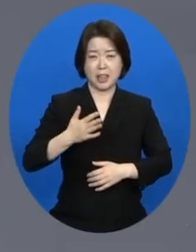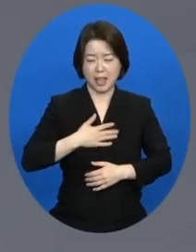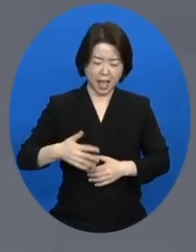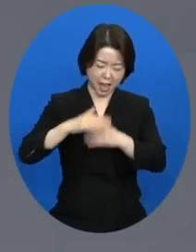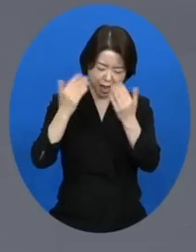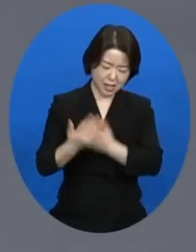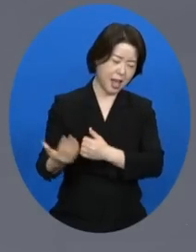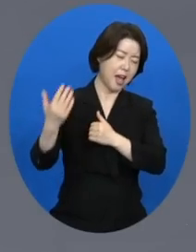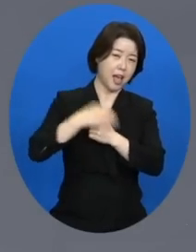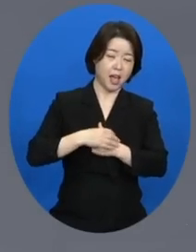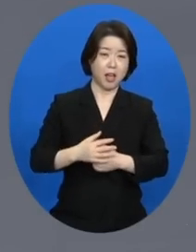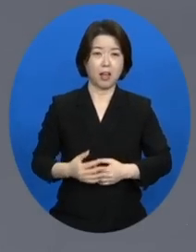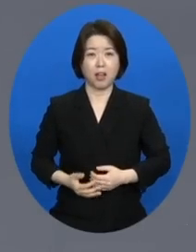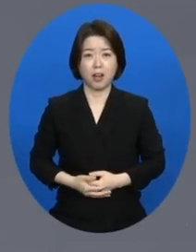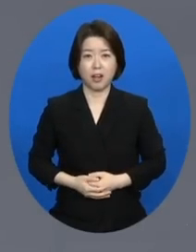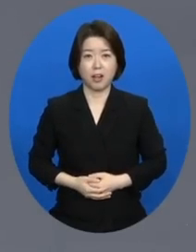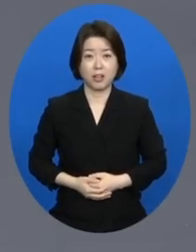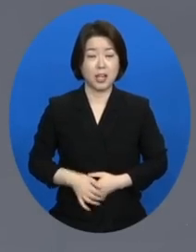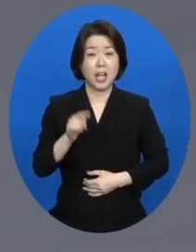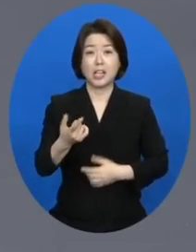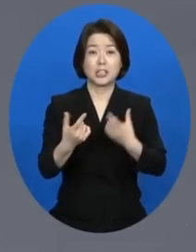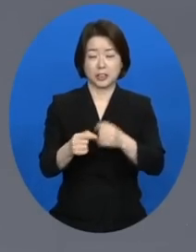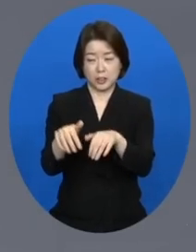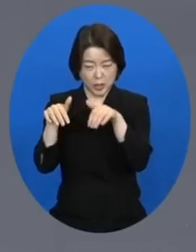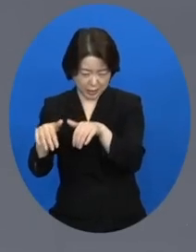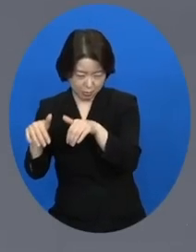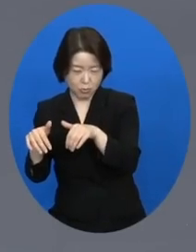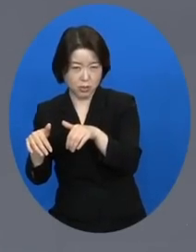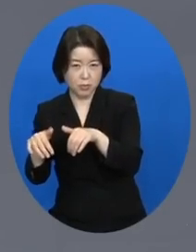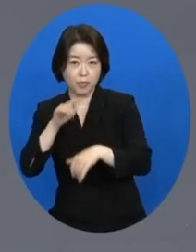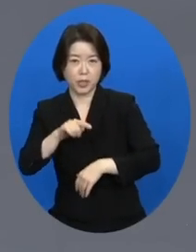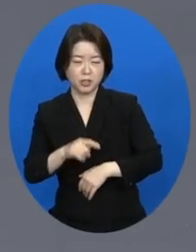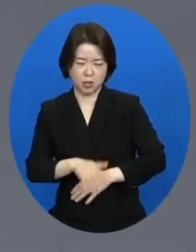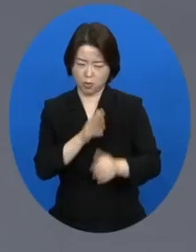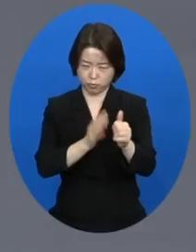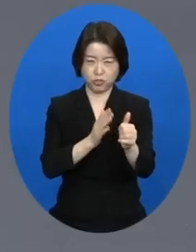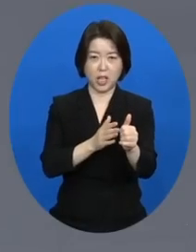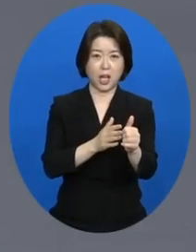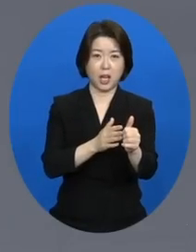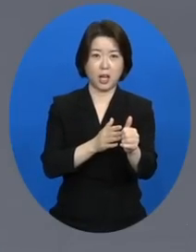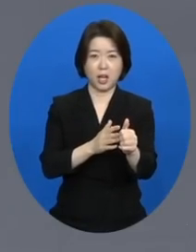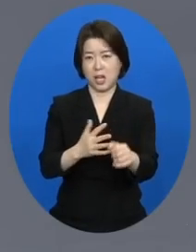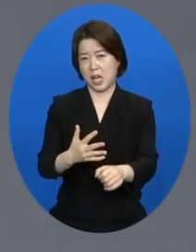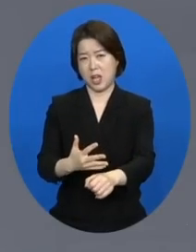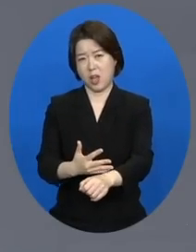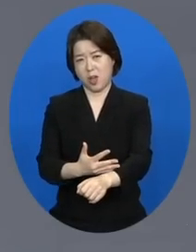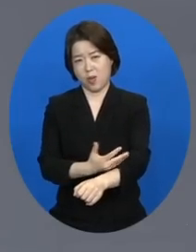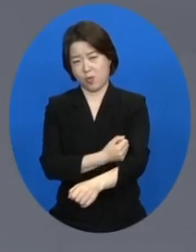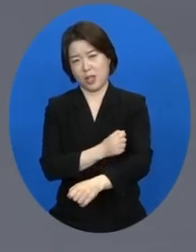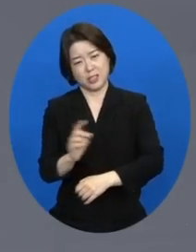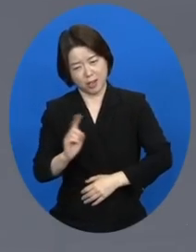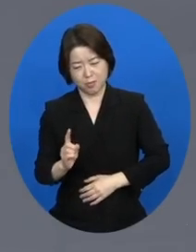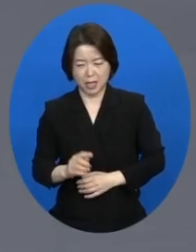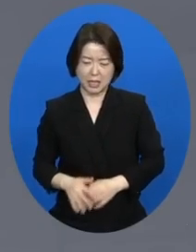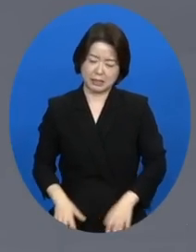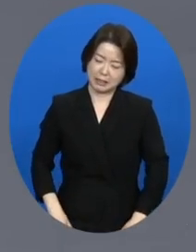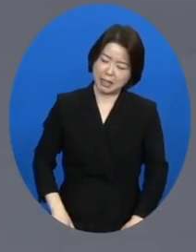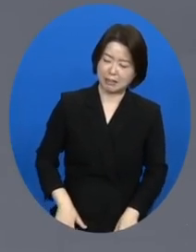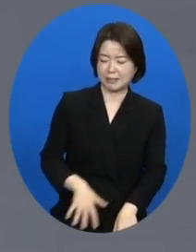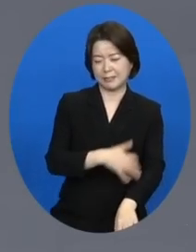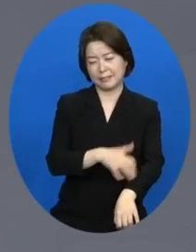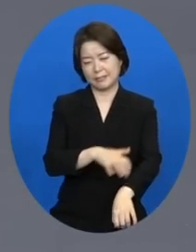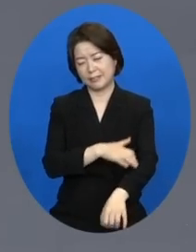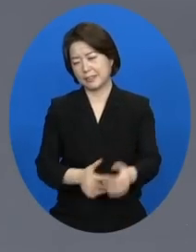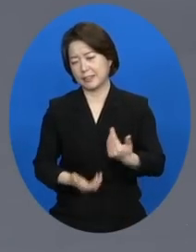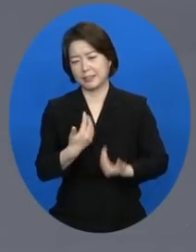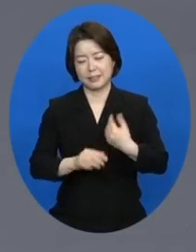하여튼 그런 심부름, 그런 어떤 부탁 굉장히 좀 하기 좀 불편하고 좀